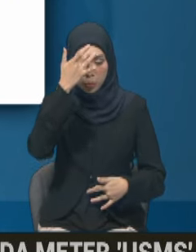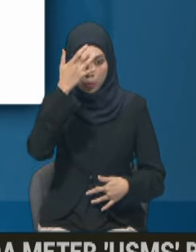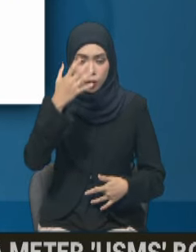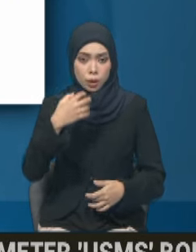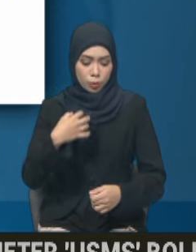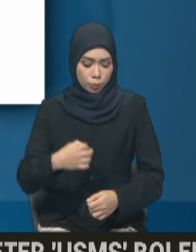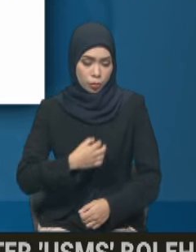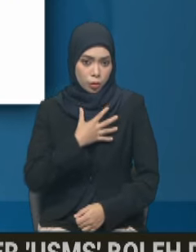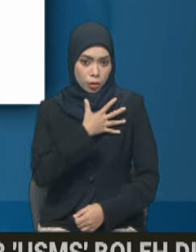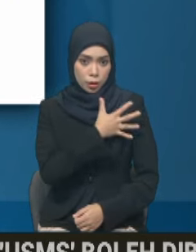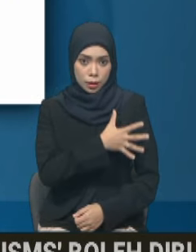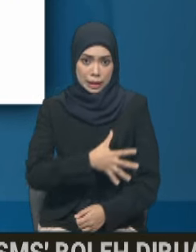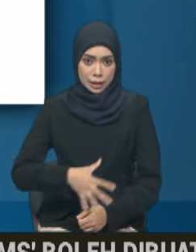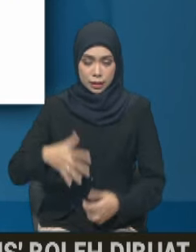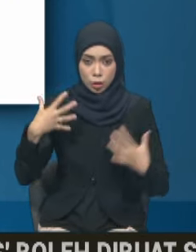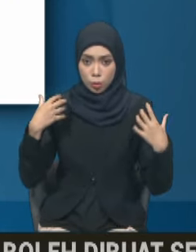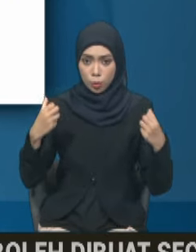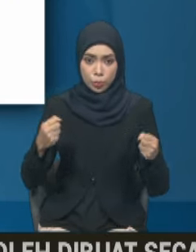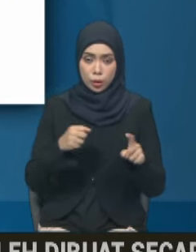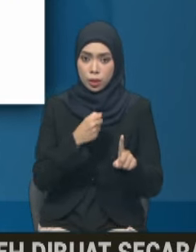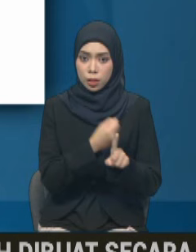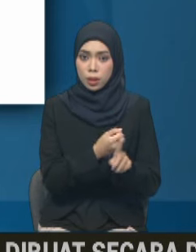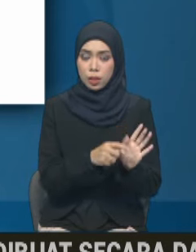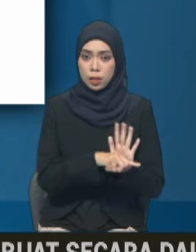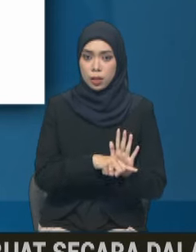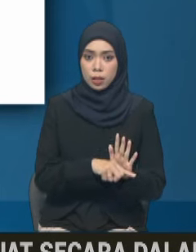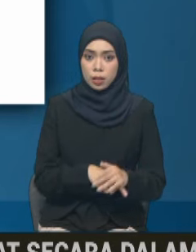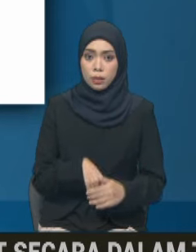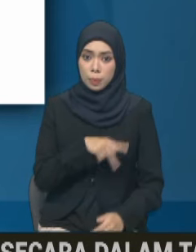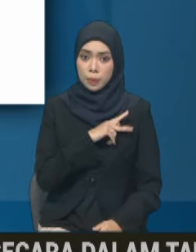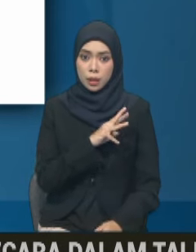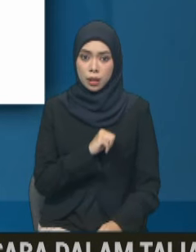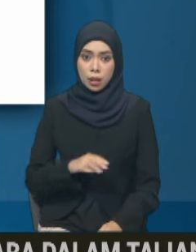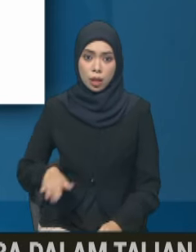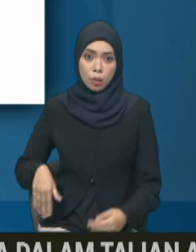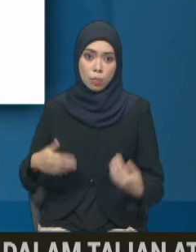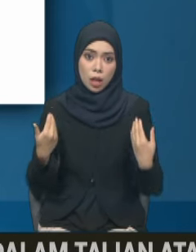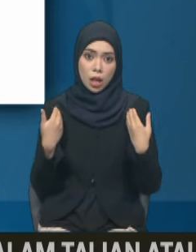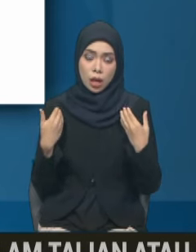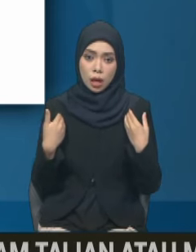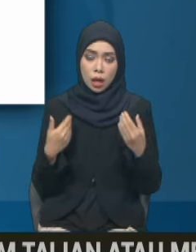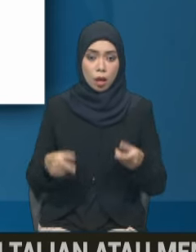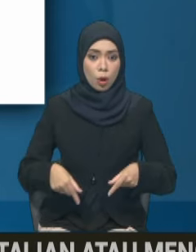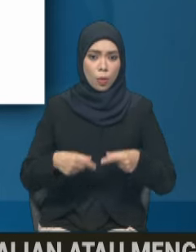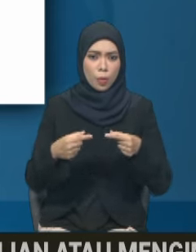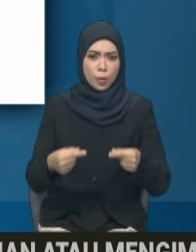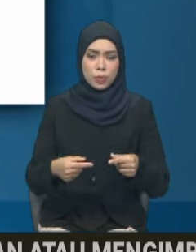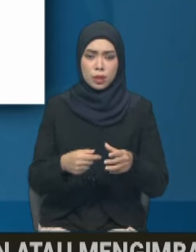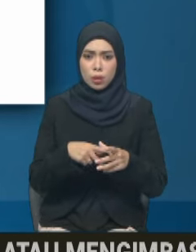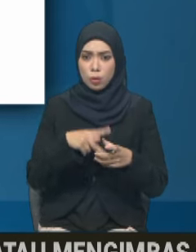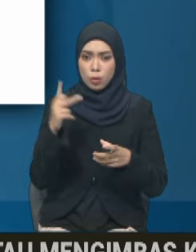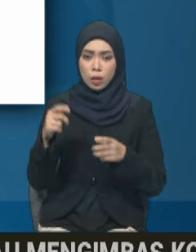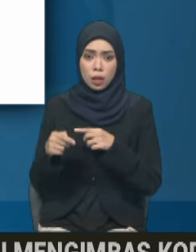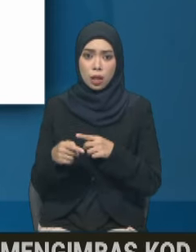yang membahayakan kesihatan. Kementerian Kesihatan tidak pernah mengeluarkan kebenaran ke atas pengimportan bagi